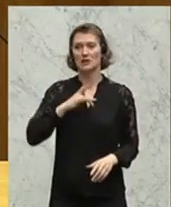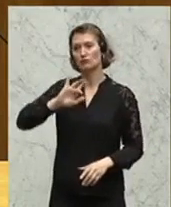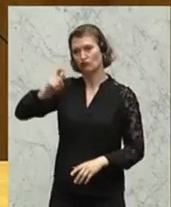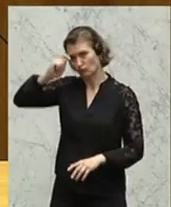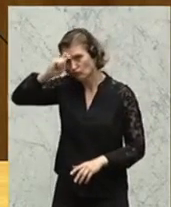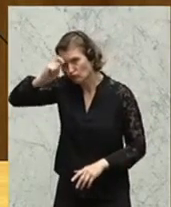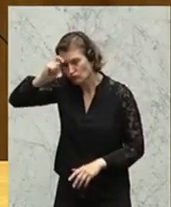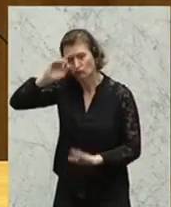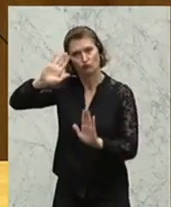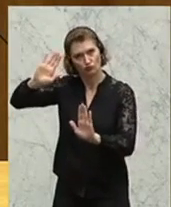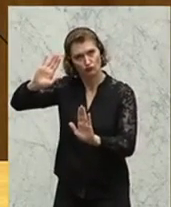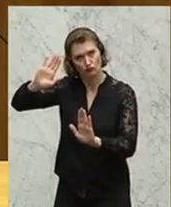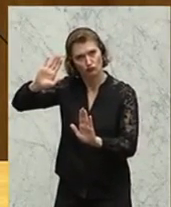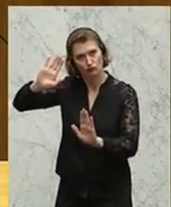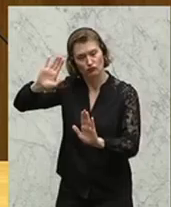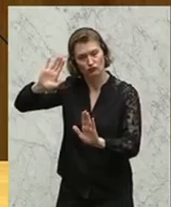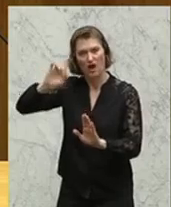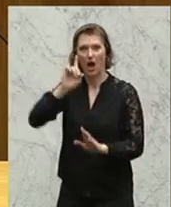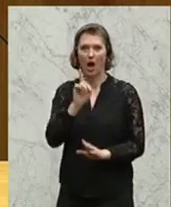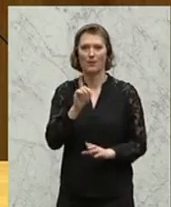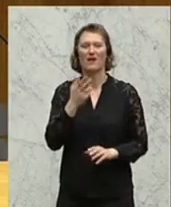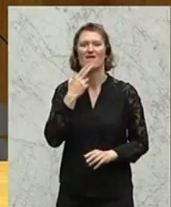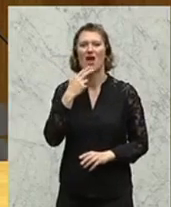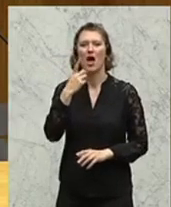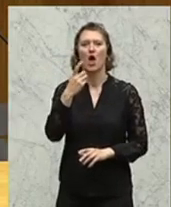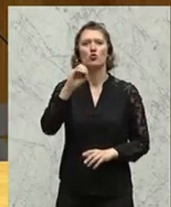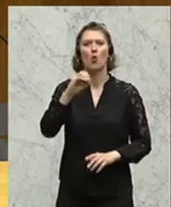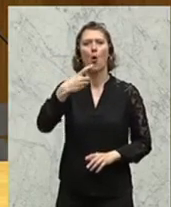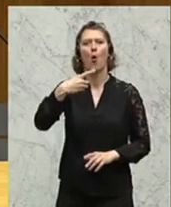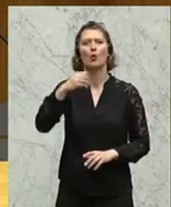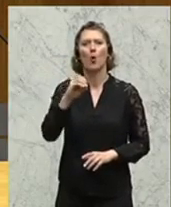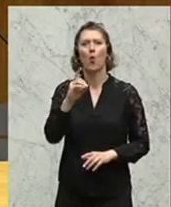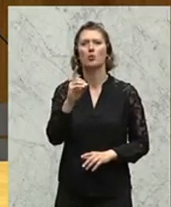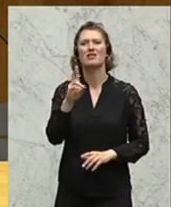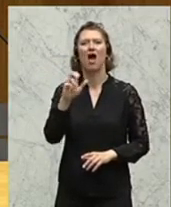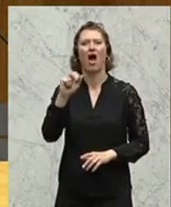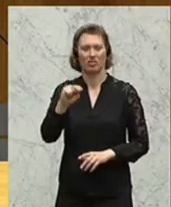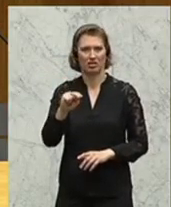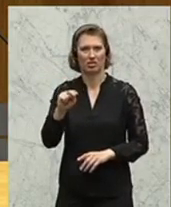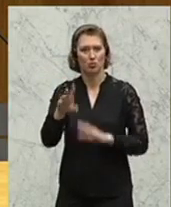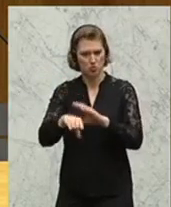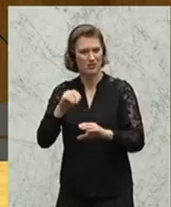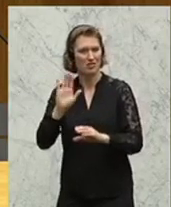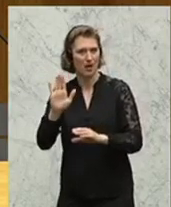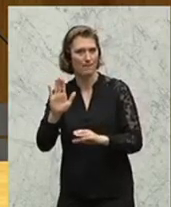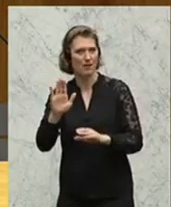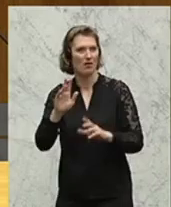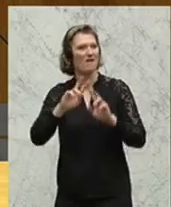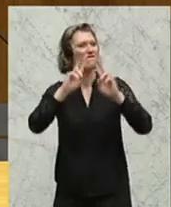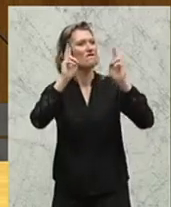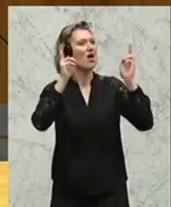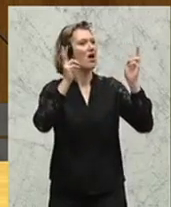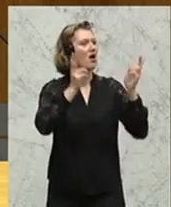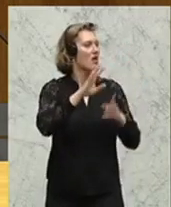Wertschätzung, aber, und wirklich, der Herr Attila Dogotan ist ein toller Unternehmer, der für Österreich auf der ganzen Welt sehr